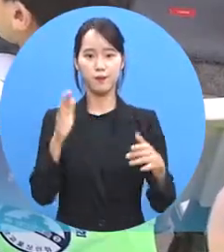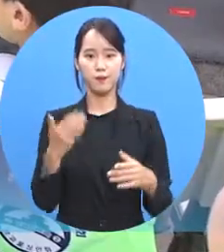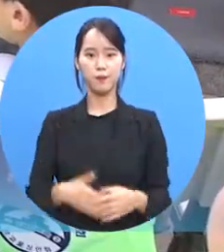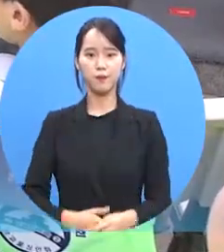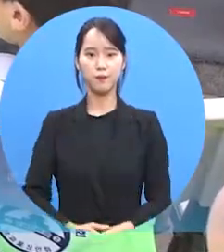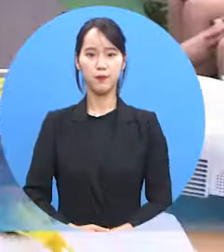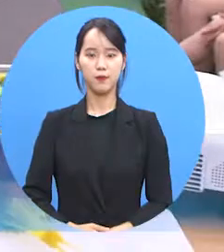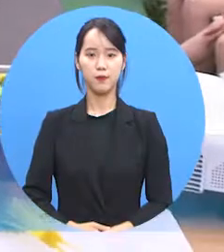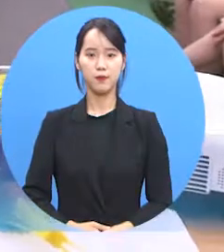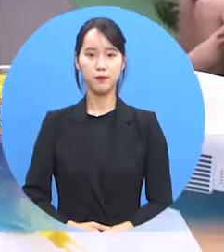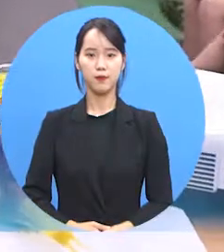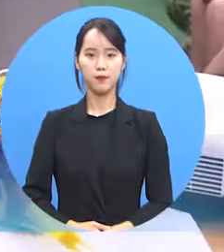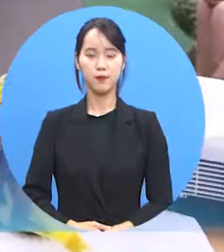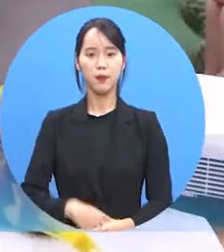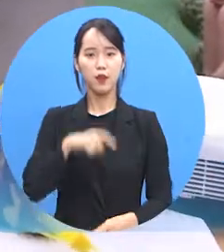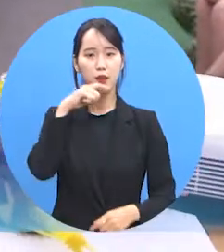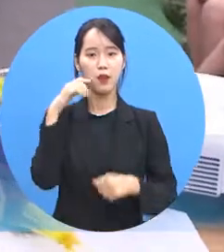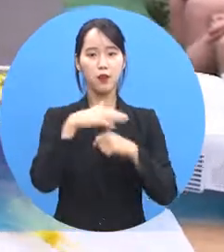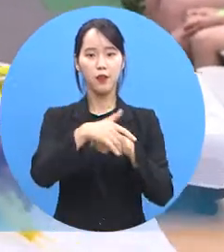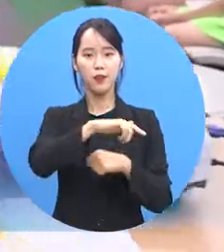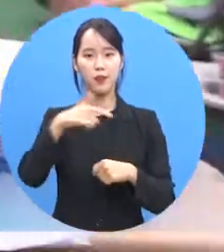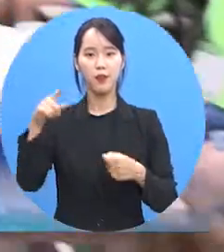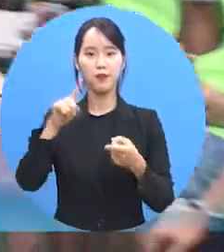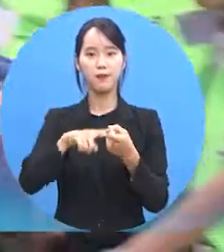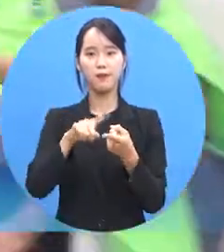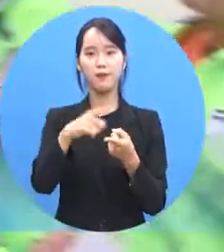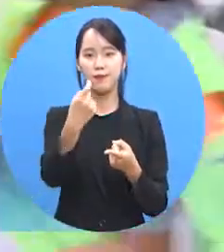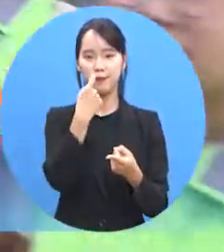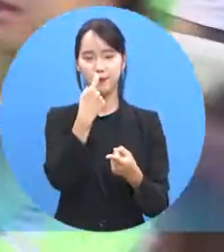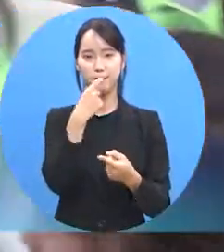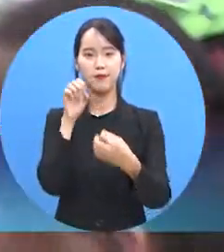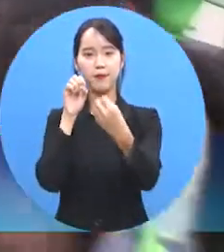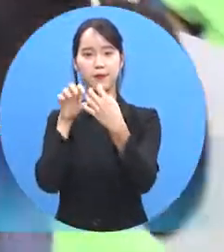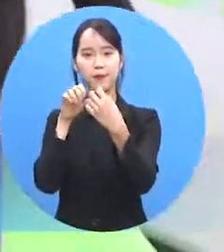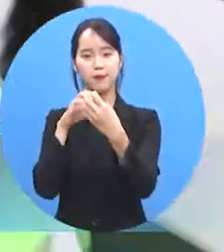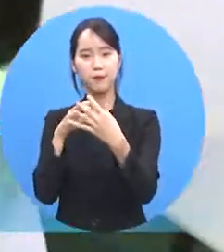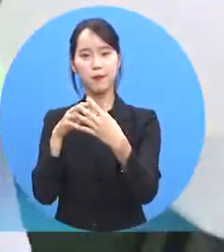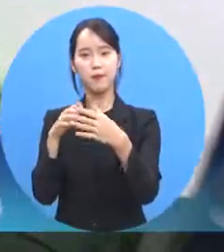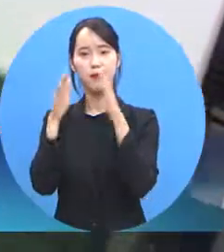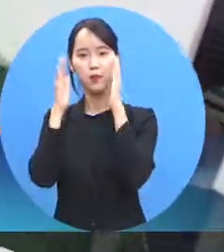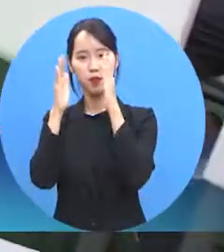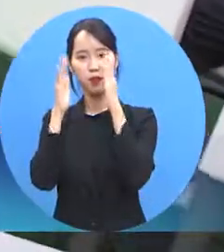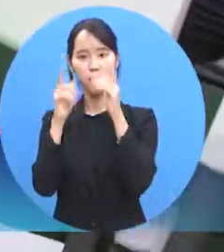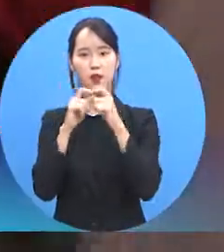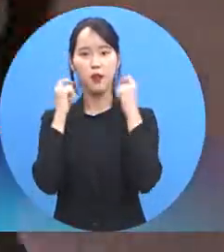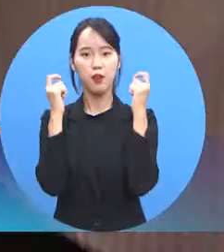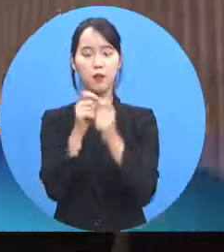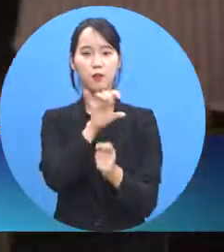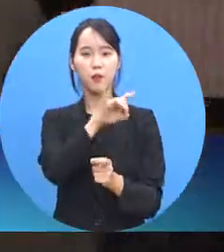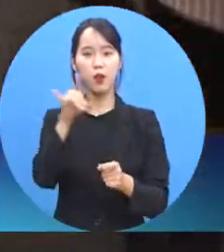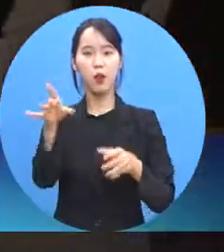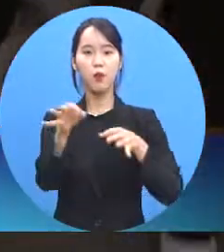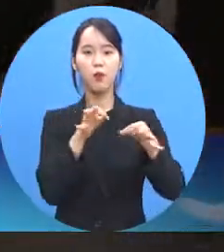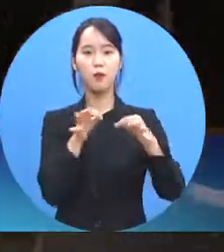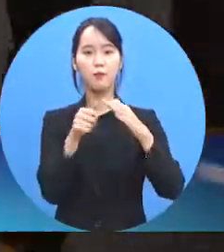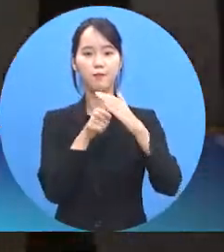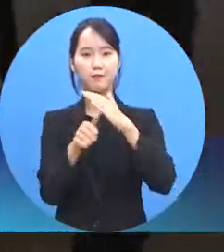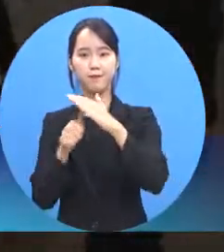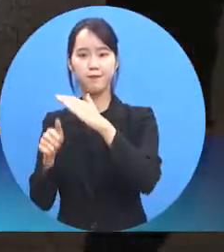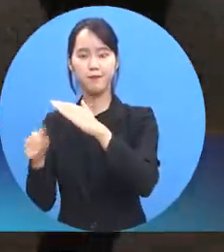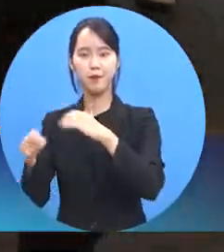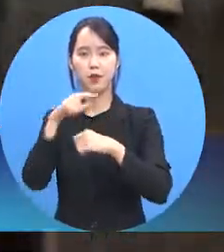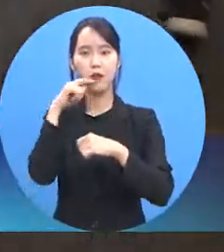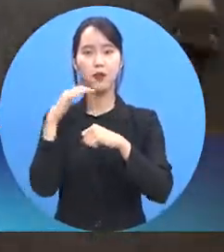마련됐습니다. 프로그램은 국내외 제철 과일에 대해 배우고 퀴즈도 풀어보는 과일 강의, 팀별로 점포를